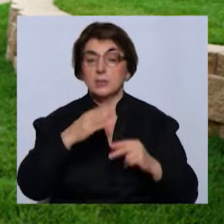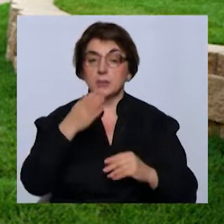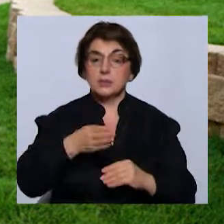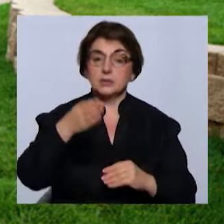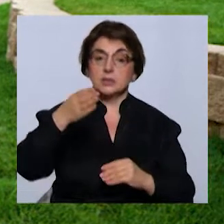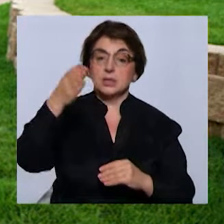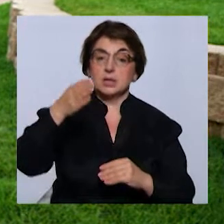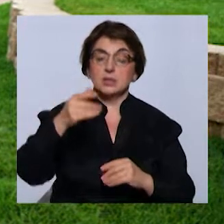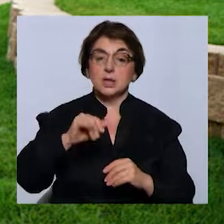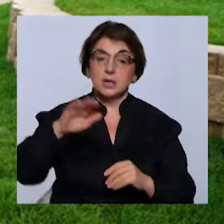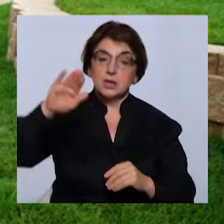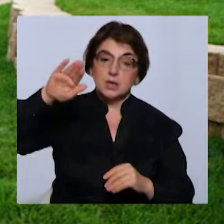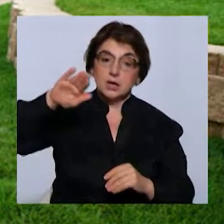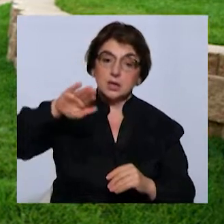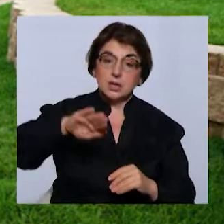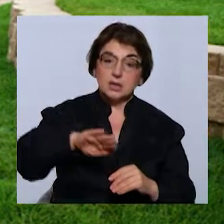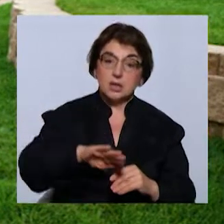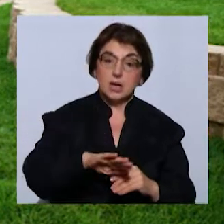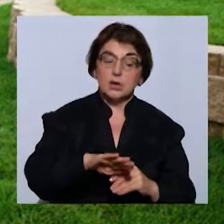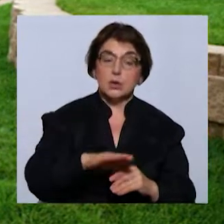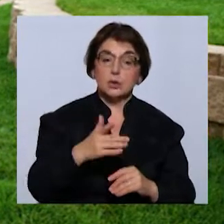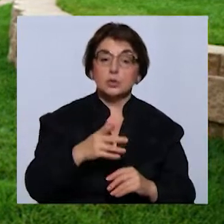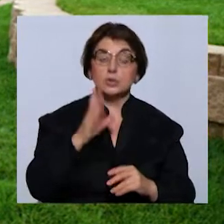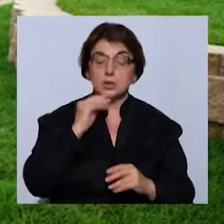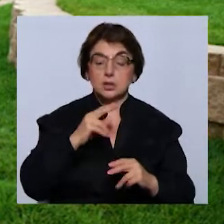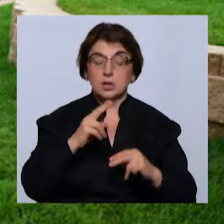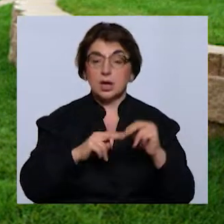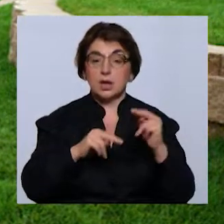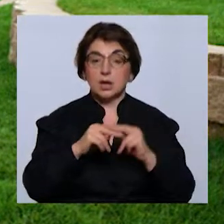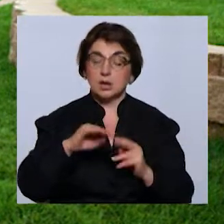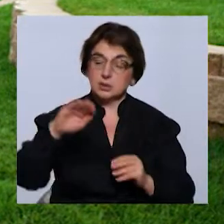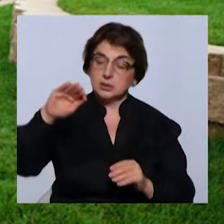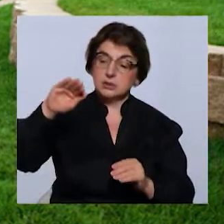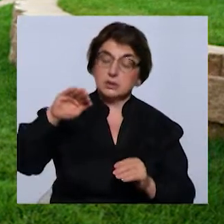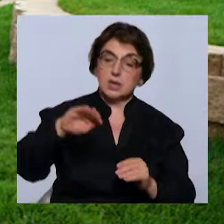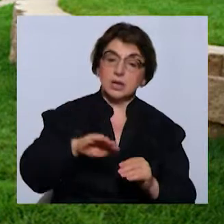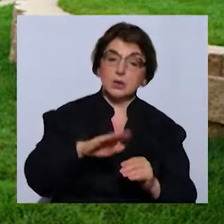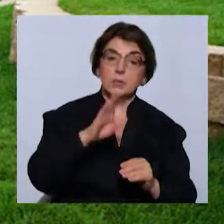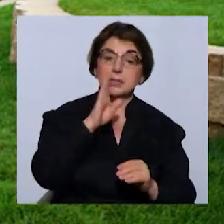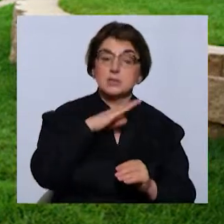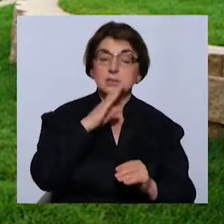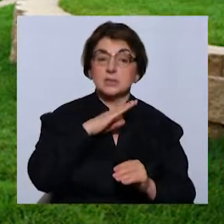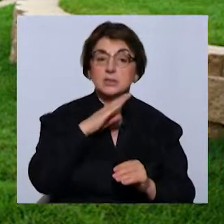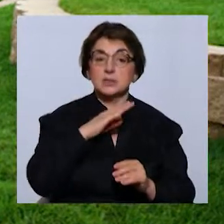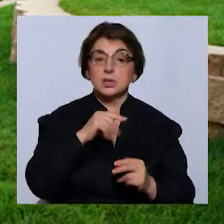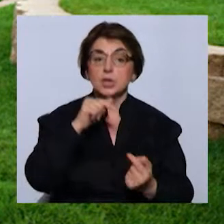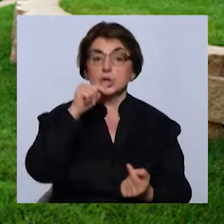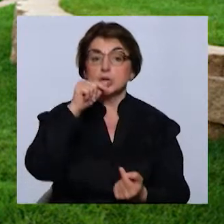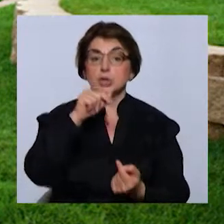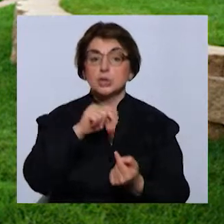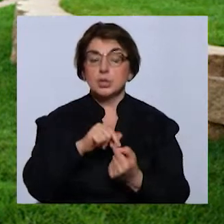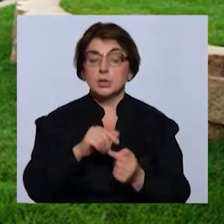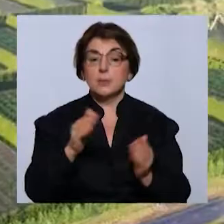შესაბამისად დახრილობა, ტერასები როდესაც იგება, დახრილობა, წყლის დახრილობა